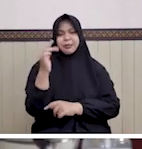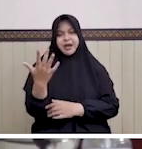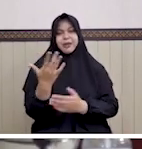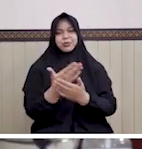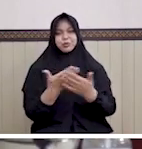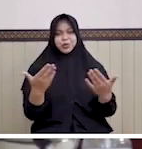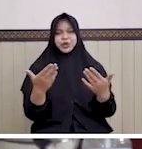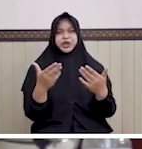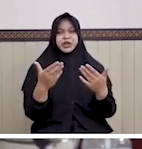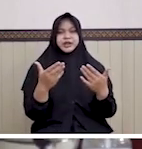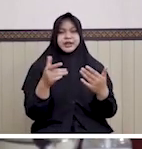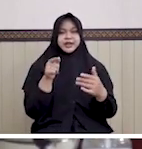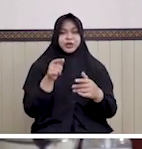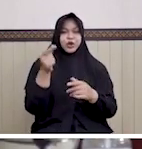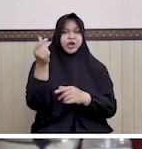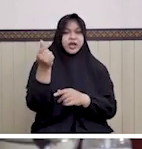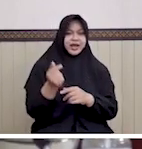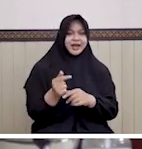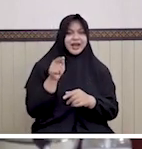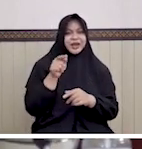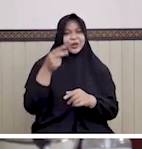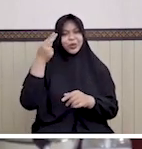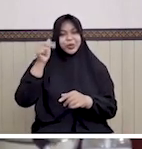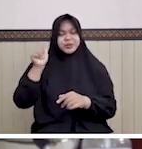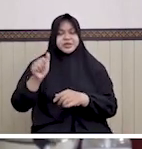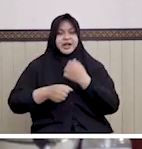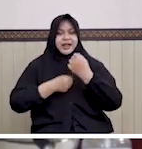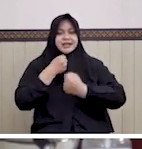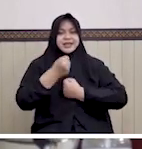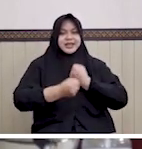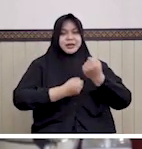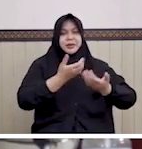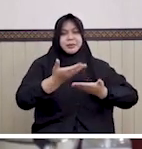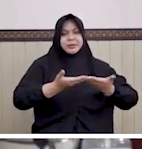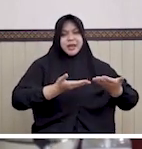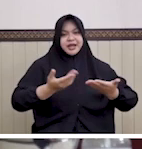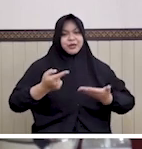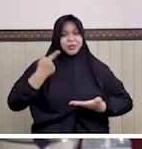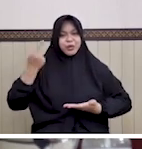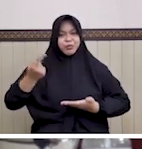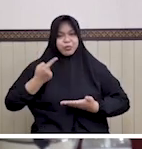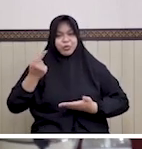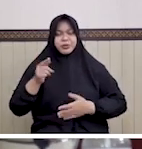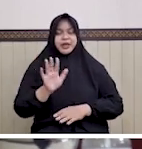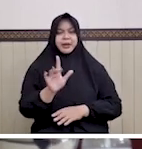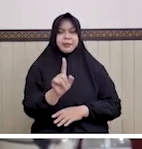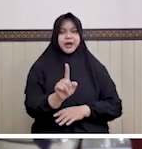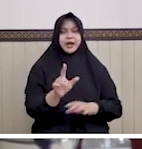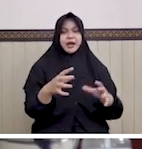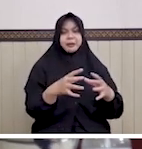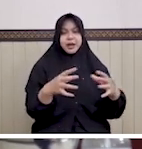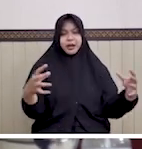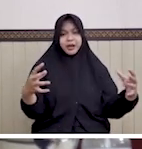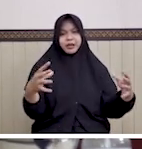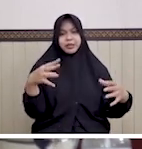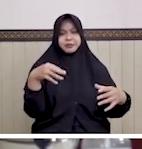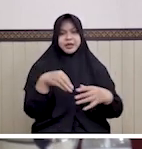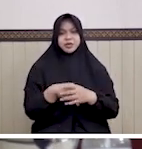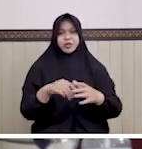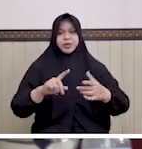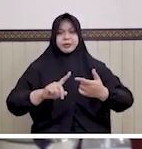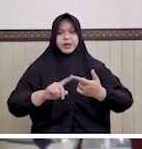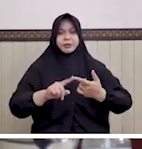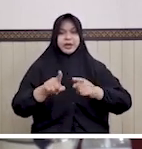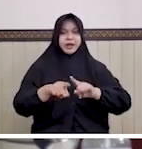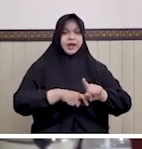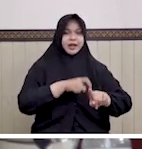sekecil apapun anggaran Itu kan untuk dilaksanakan sebagai pelayanan publik publik yang mana publican Banyak termasuk teman-teman